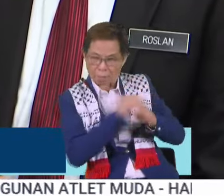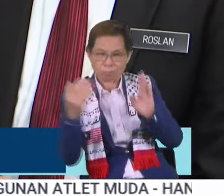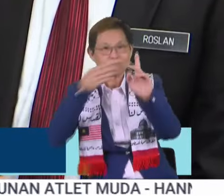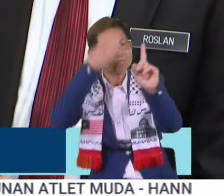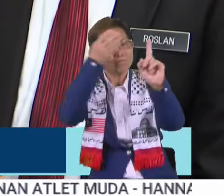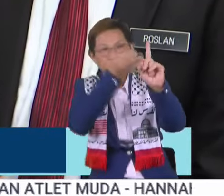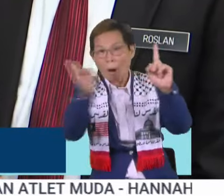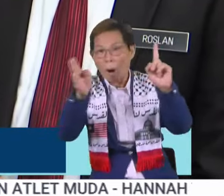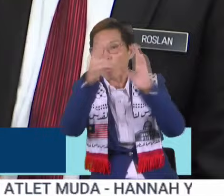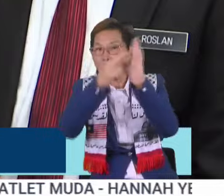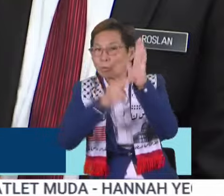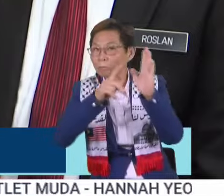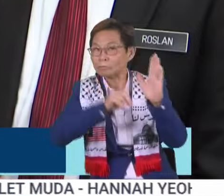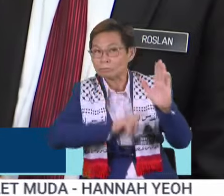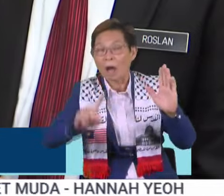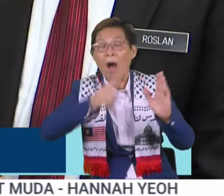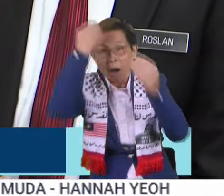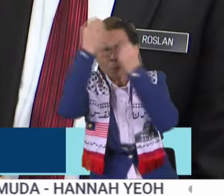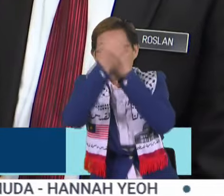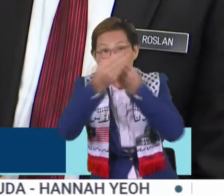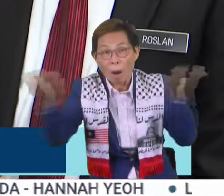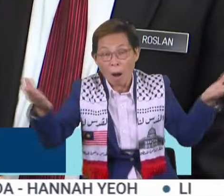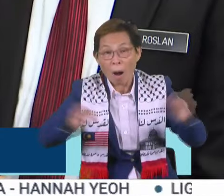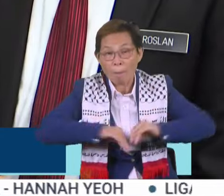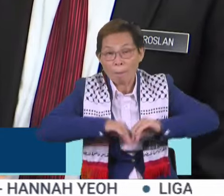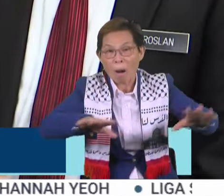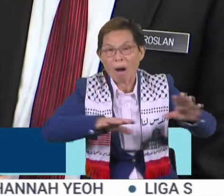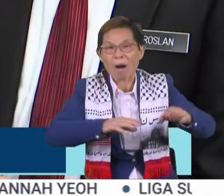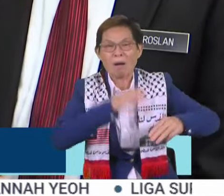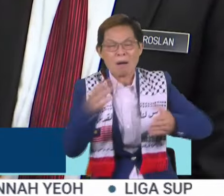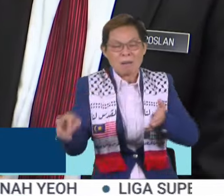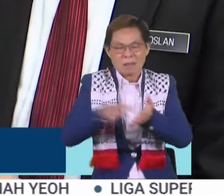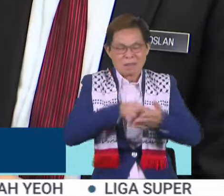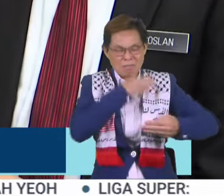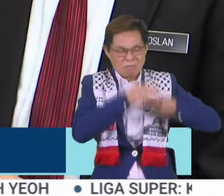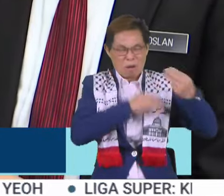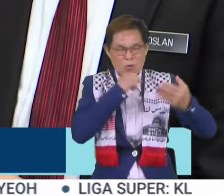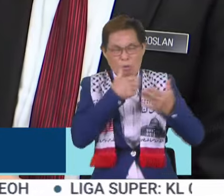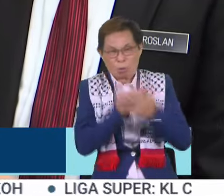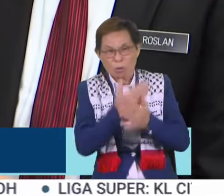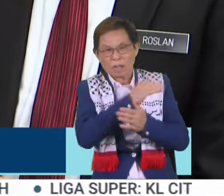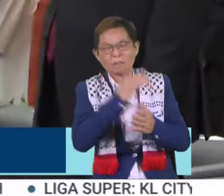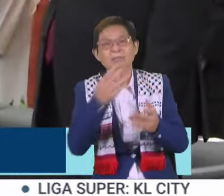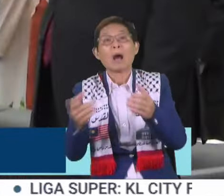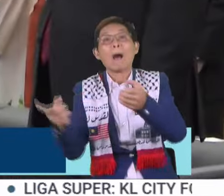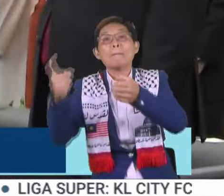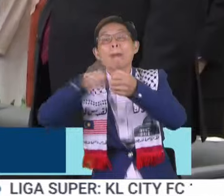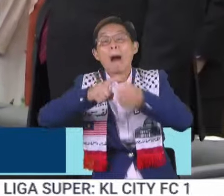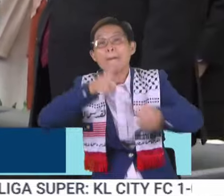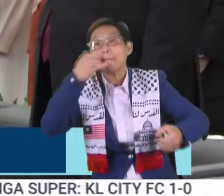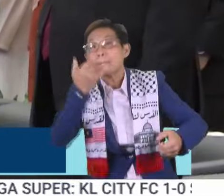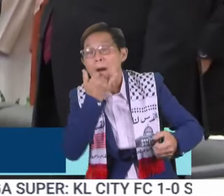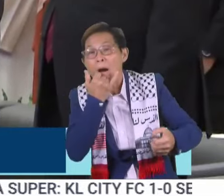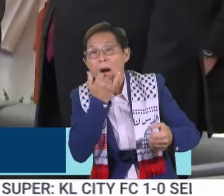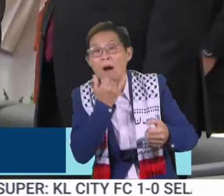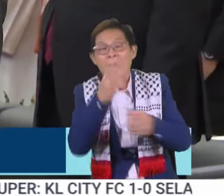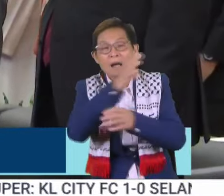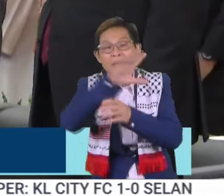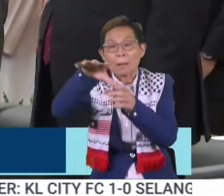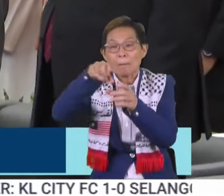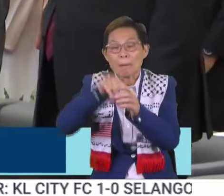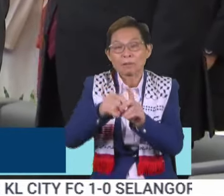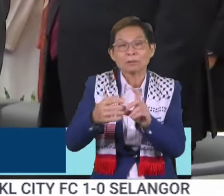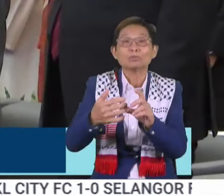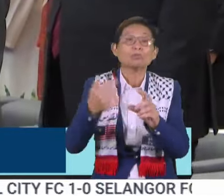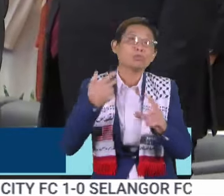melanggar undang-undang. Turut didedahkan penyebaran kenyataan tidak bermoral dan bersifat jenayah termasuk ugutan bunuh terhadap Perdana